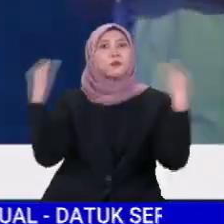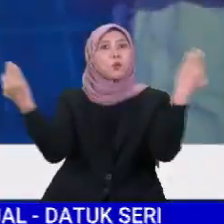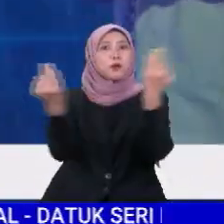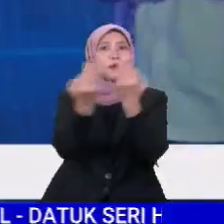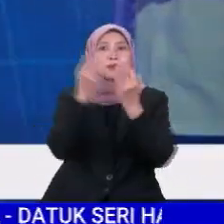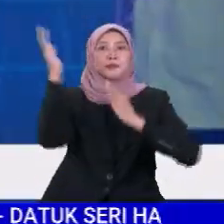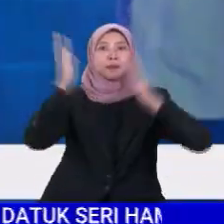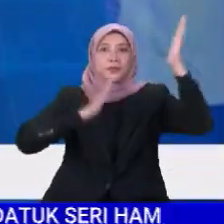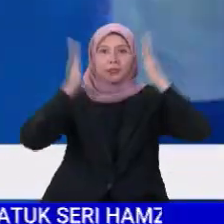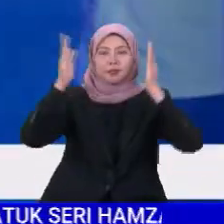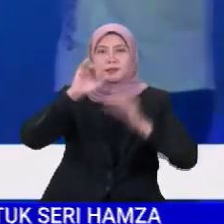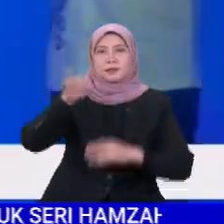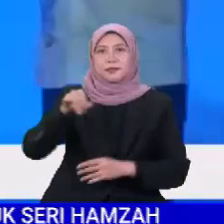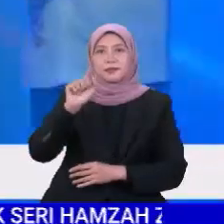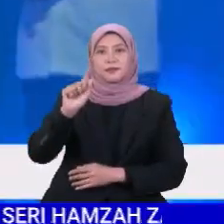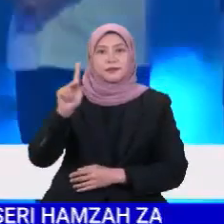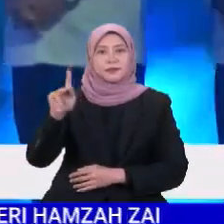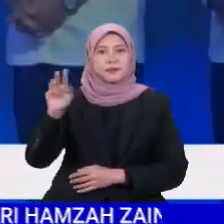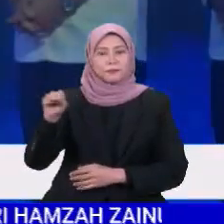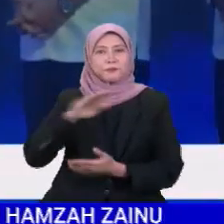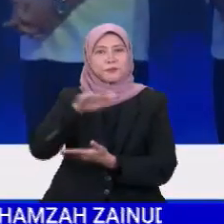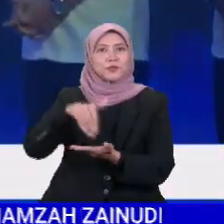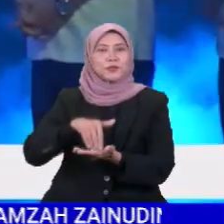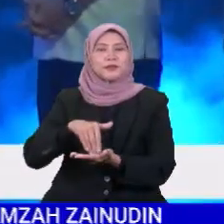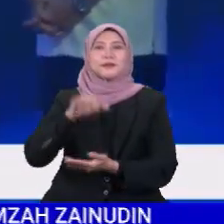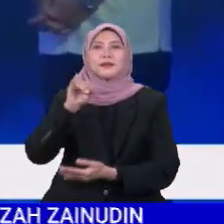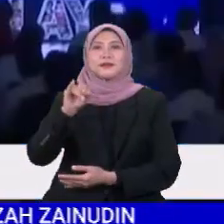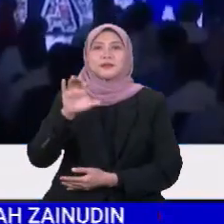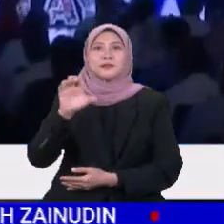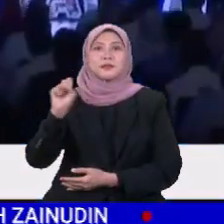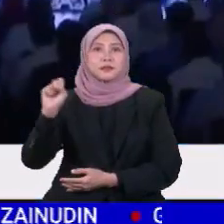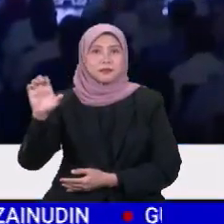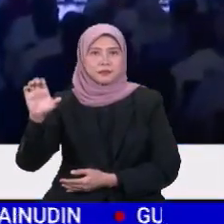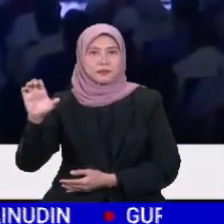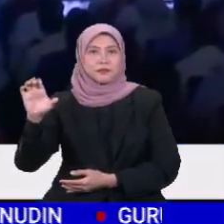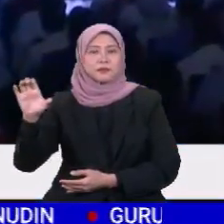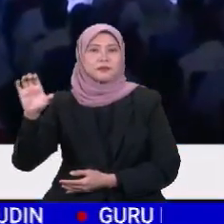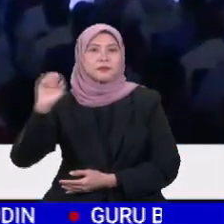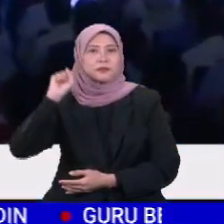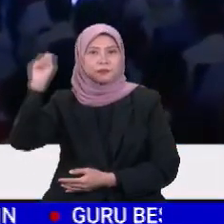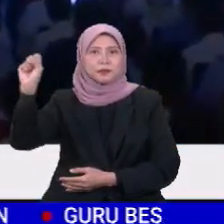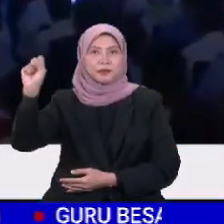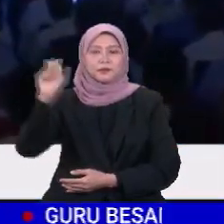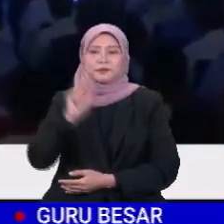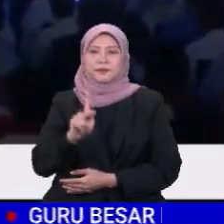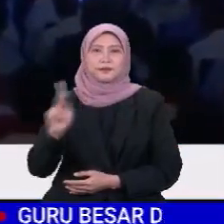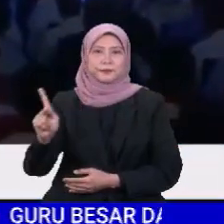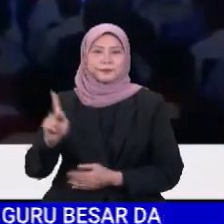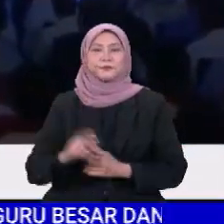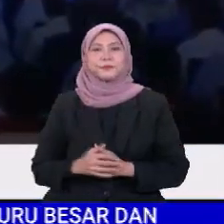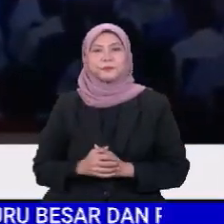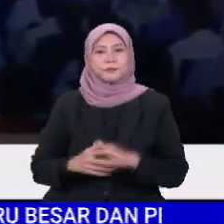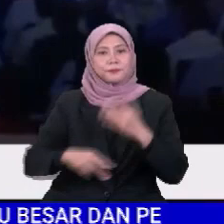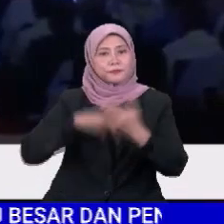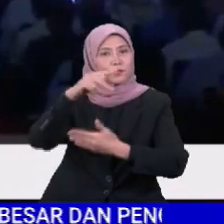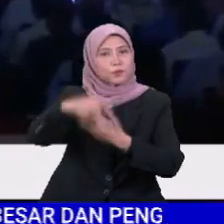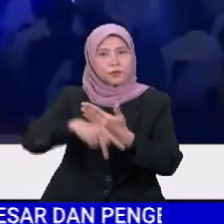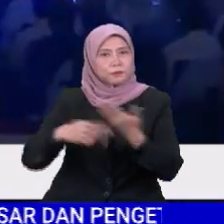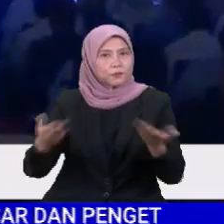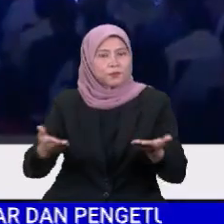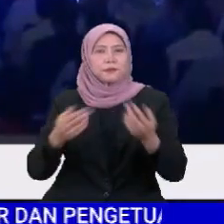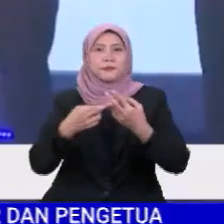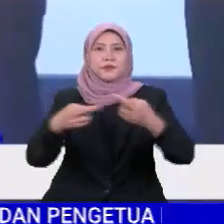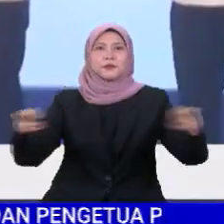Keluarga Malaysia JAKM di Pusat Konvensyen Antarabangsa Sabah SICC Kota Kinabalu. Program tersebut